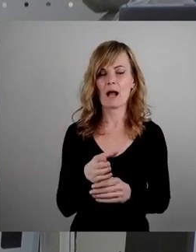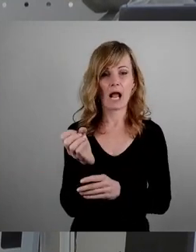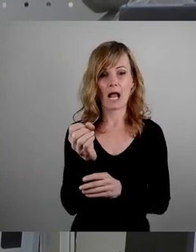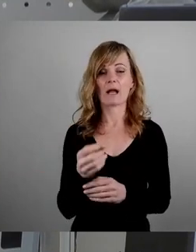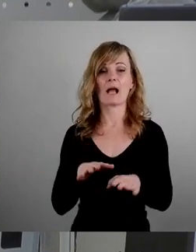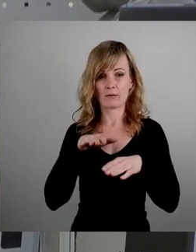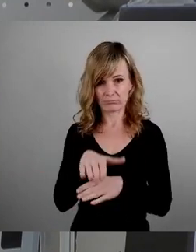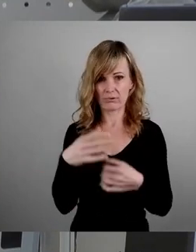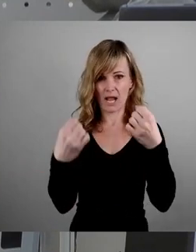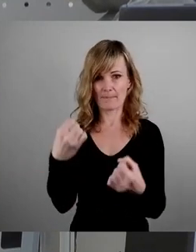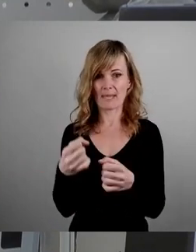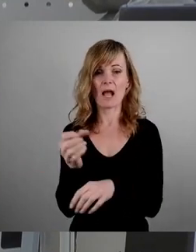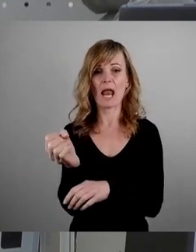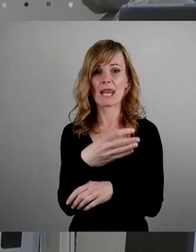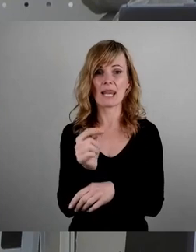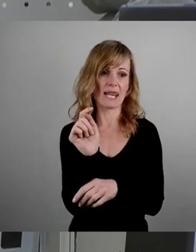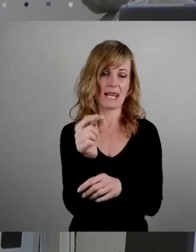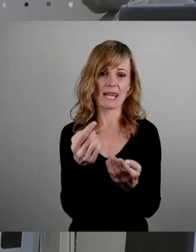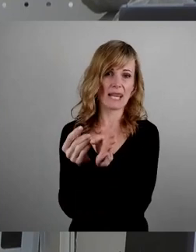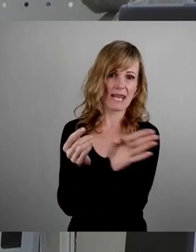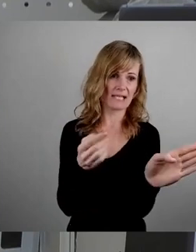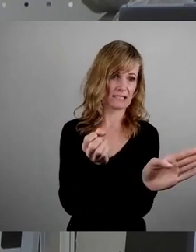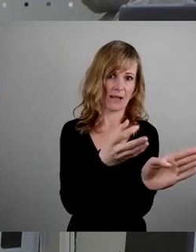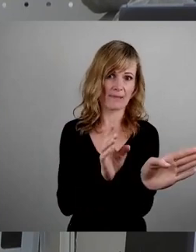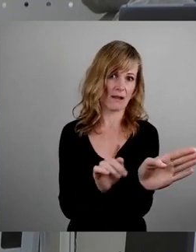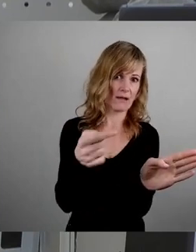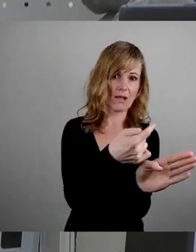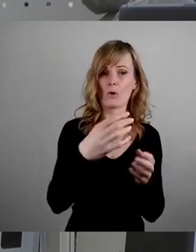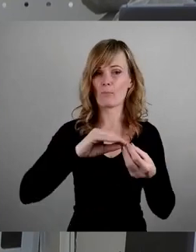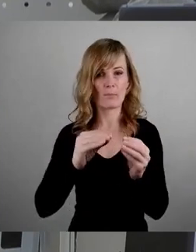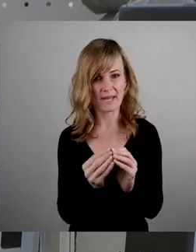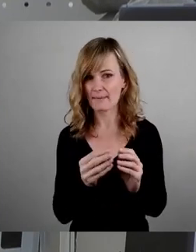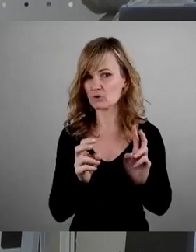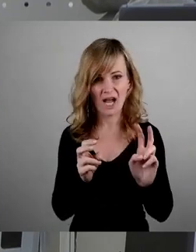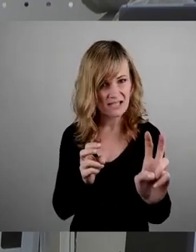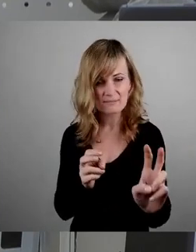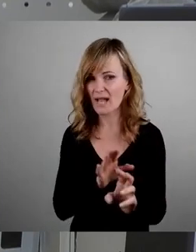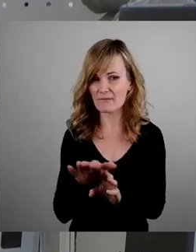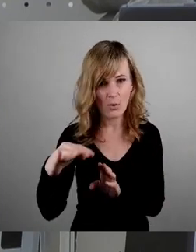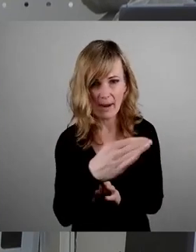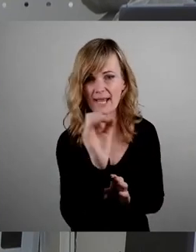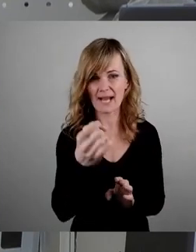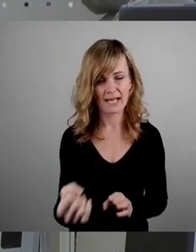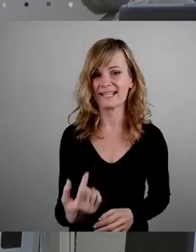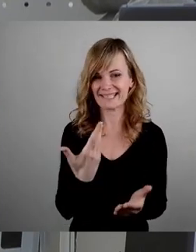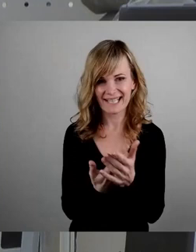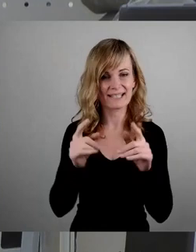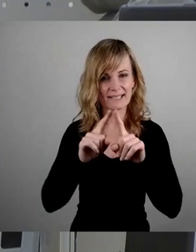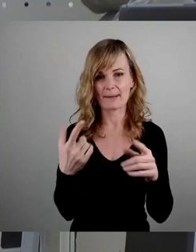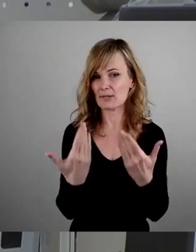Jeder Linksabbieger wird zum Problem. Die Straßenbahn, es gibt kein Vorbeifahren auf der ganzen Linie. Das Thema ist für uns so nicht